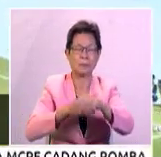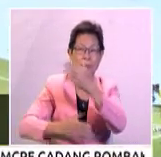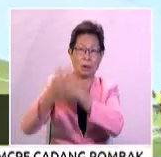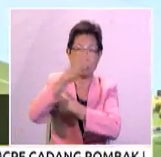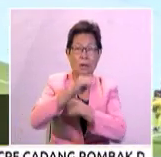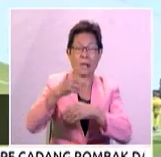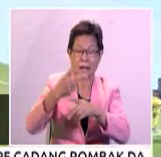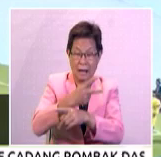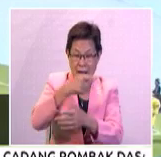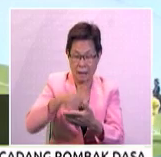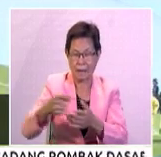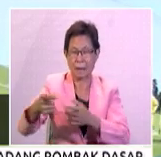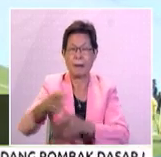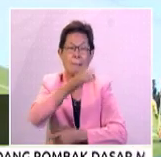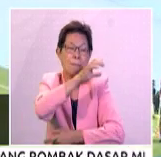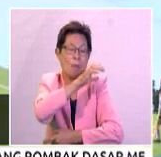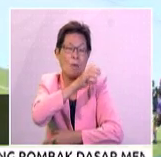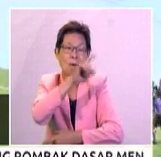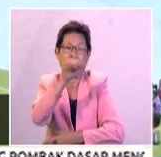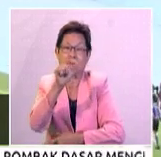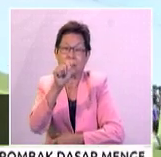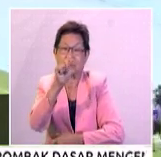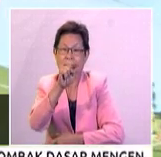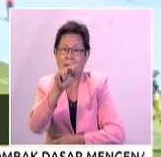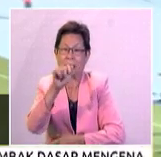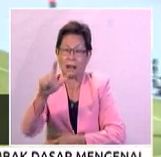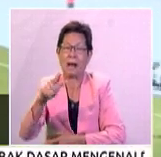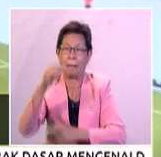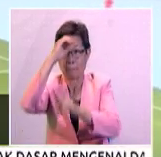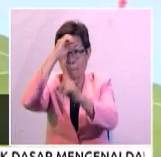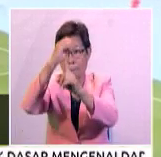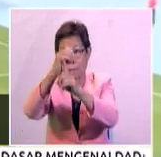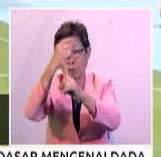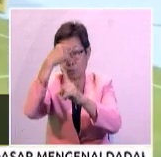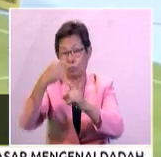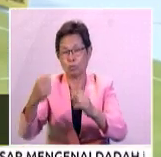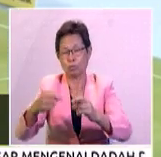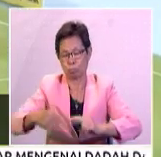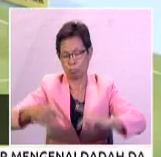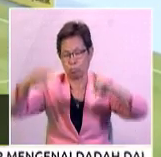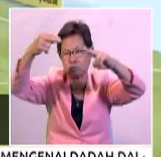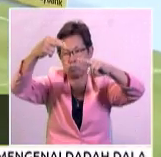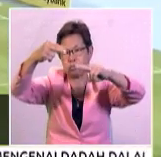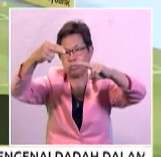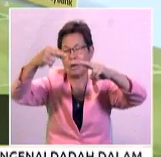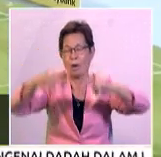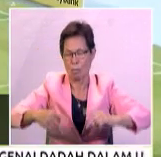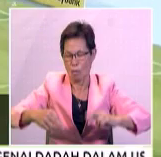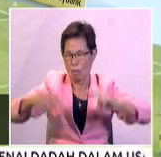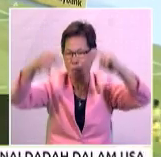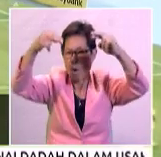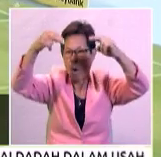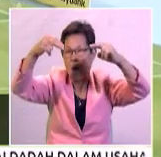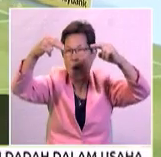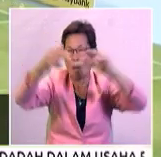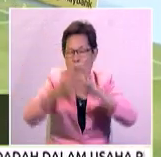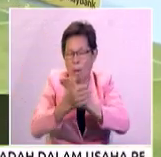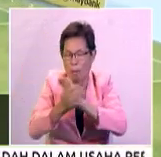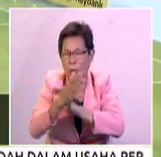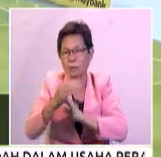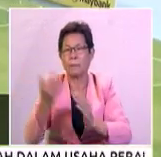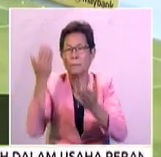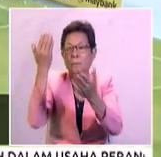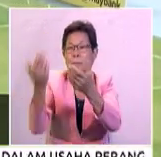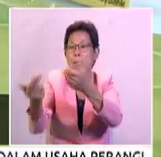Dan musim ini, pengendali Zainal Abidin Hassan miliki misi untuk mempertingkatkan prestasi semaksimum mungkin dan mara ke suku